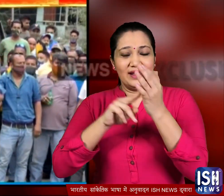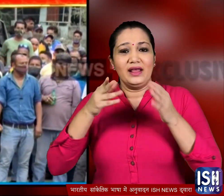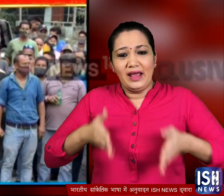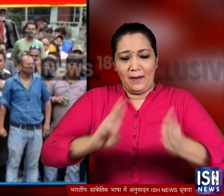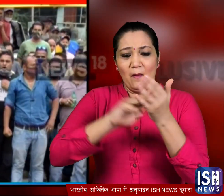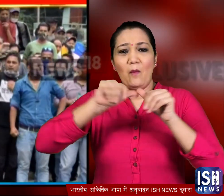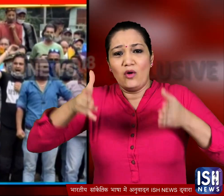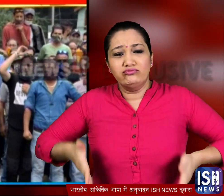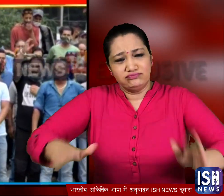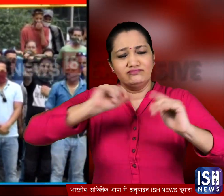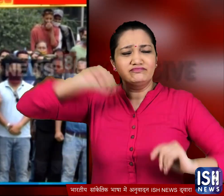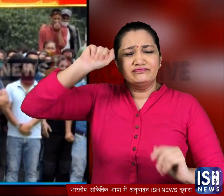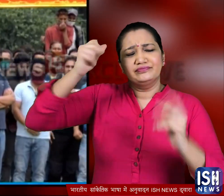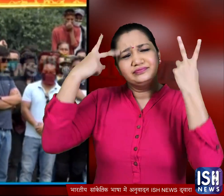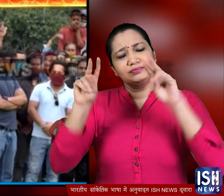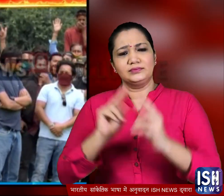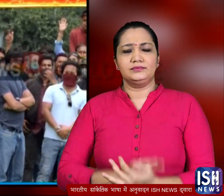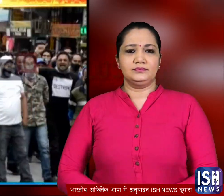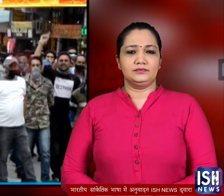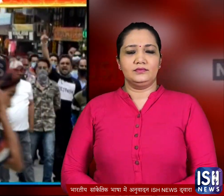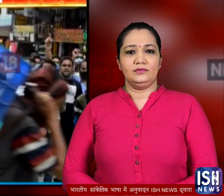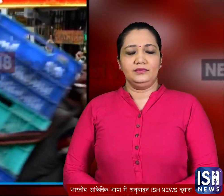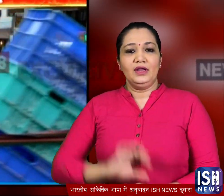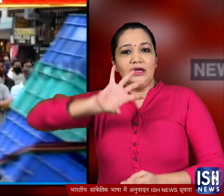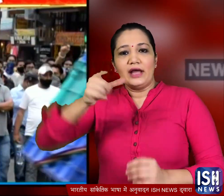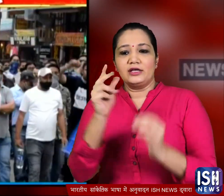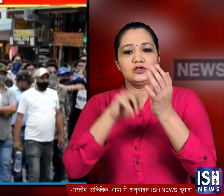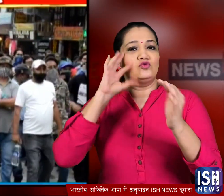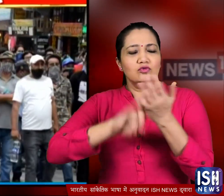रोड पर प्रदर्शन करने लगे। वहां उन्होंने जमकर नारे भी लगाए।